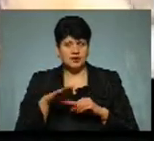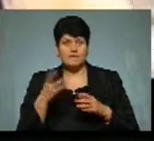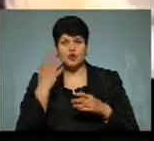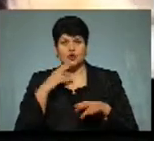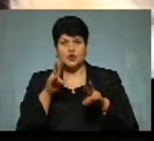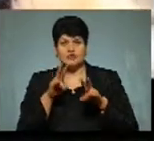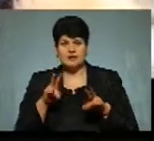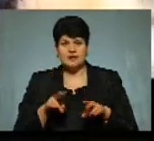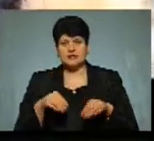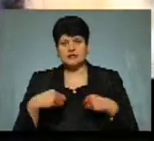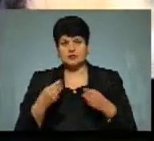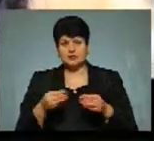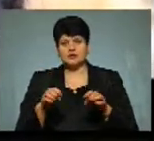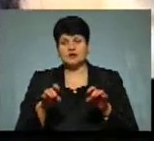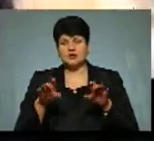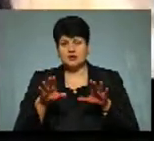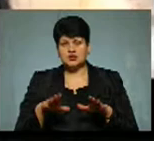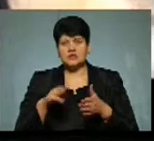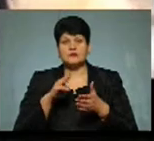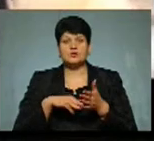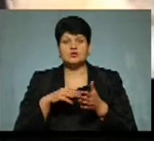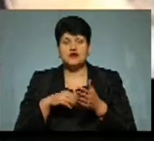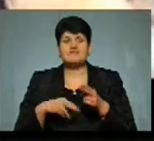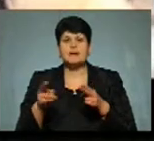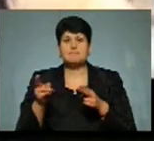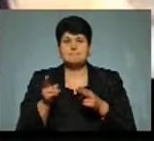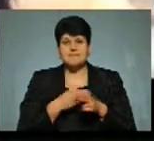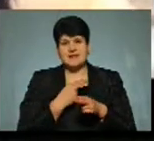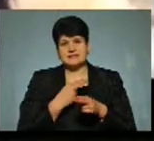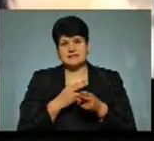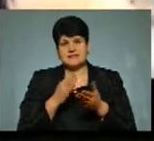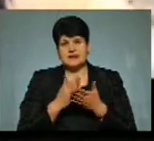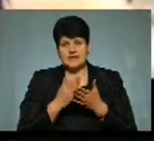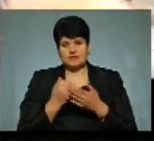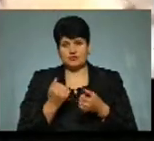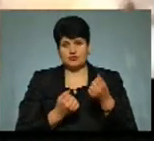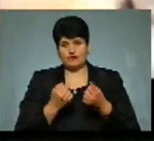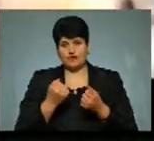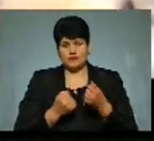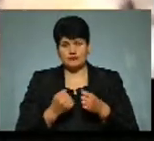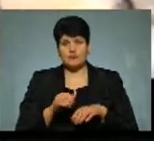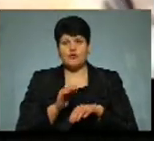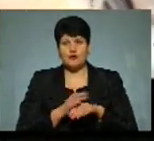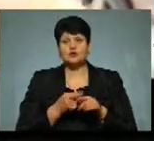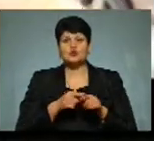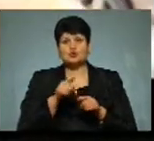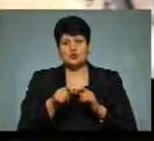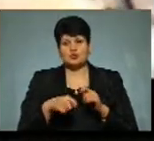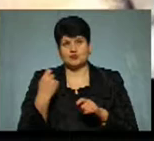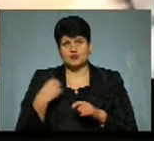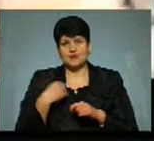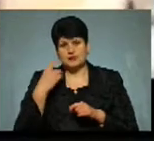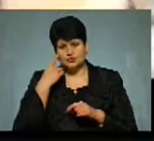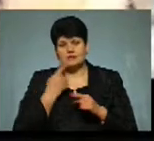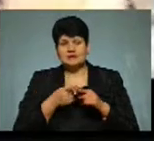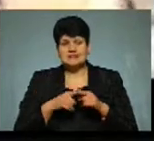розглядаються і виносять такі рішення про штраф без наявності самих водіїв по факту такого порушення. Тобто, я думаю, що це є